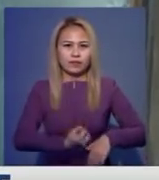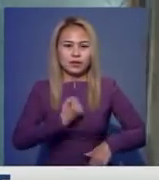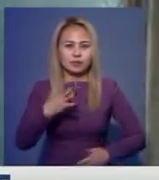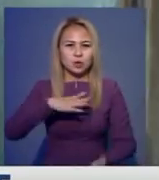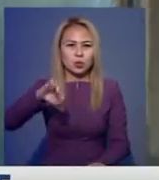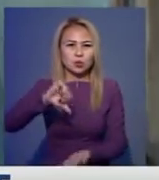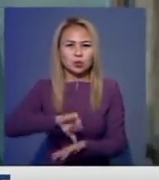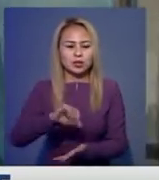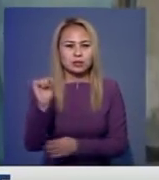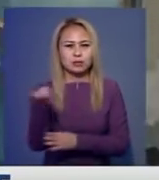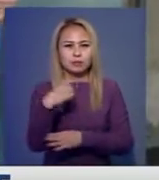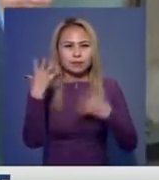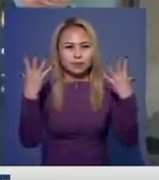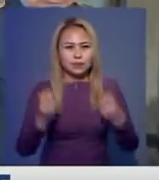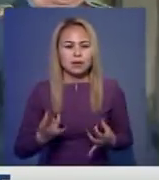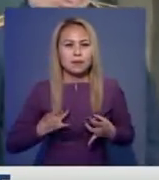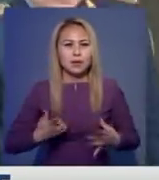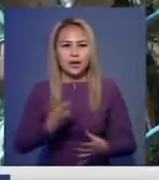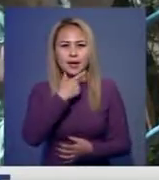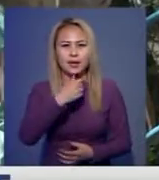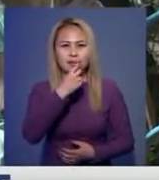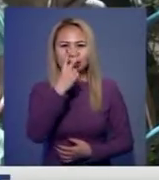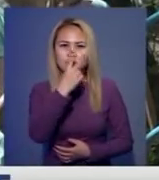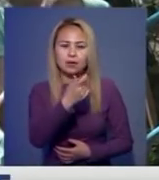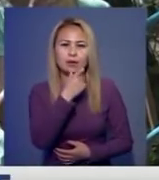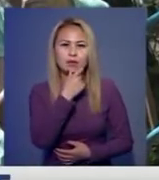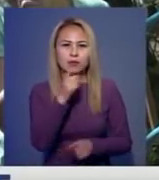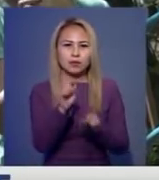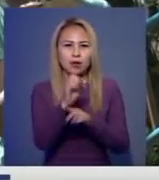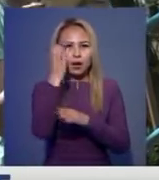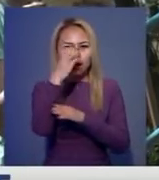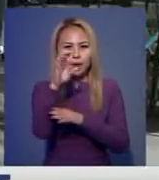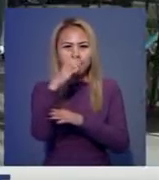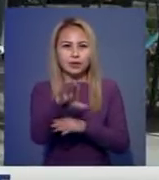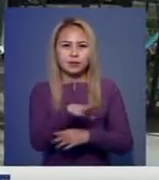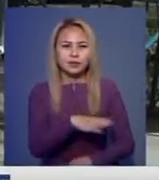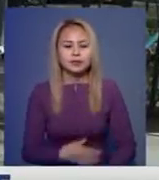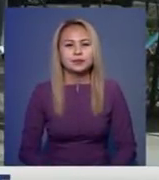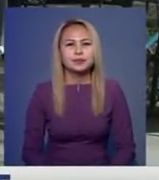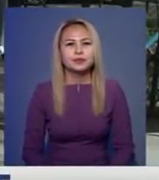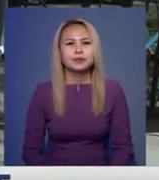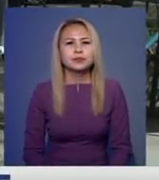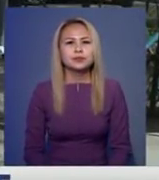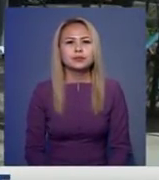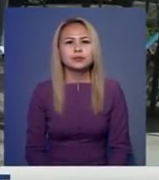рас. Жеңіс әуенін елтіген жұртшылық әдемі көріністі сырттан бақыламай бейнетаспаға түсірді.